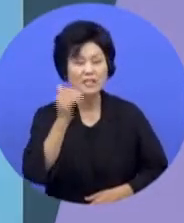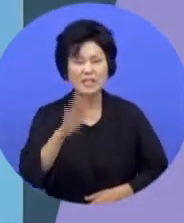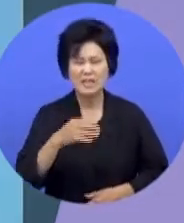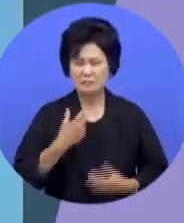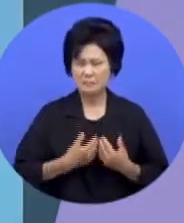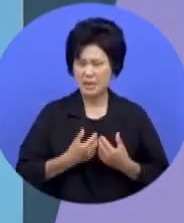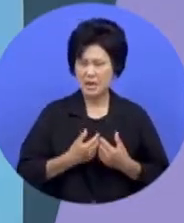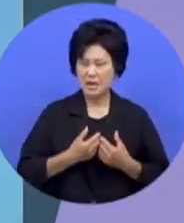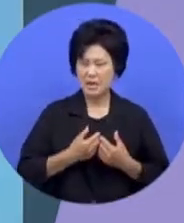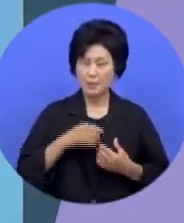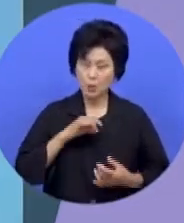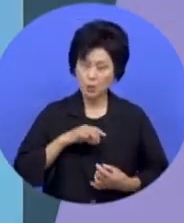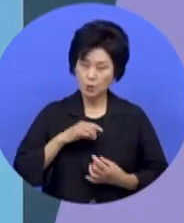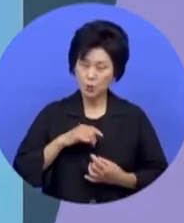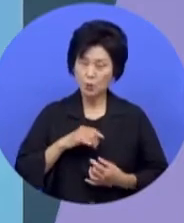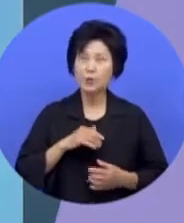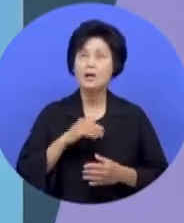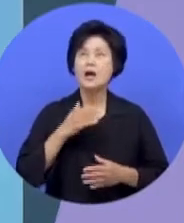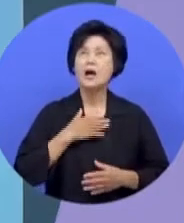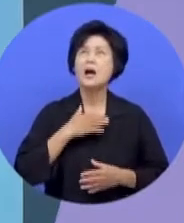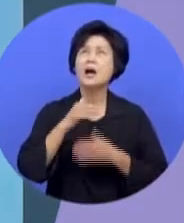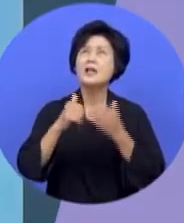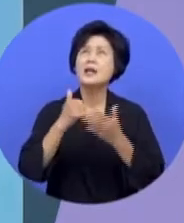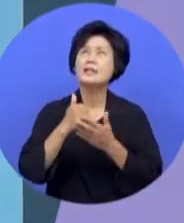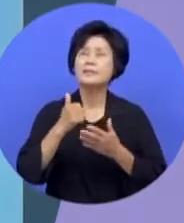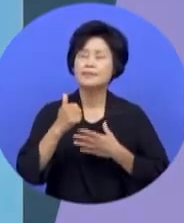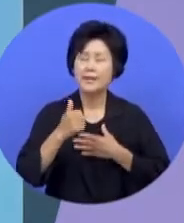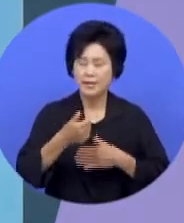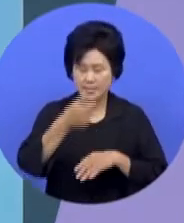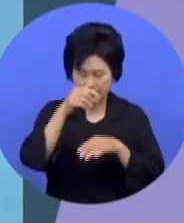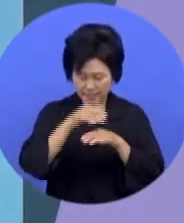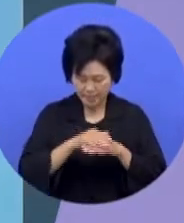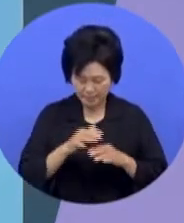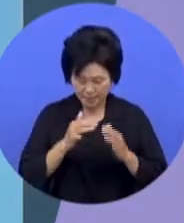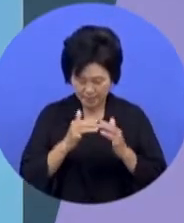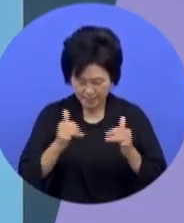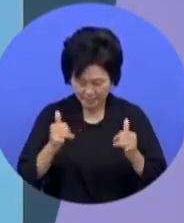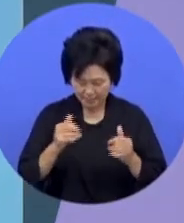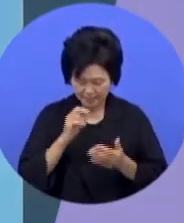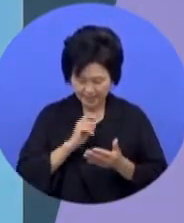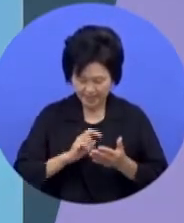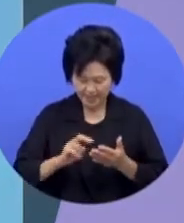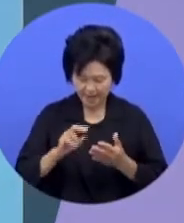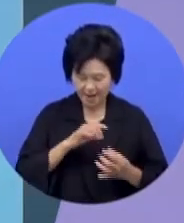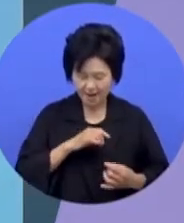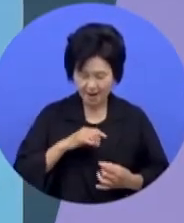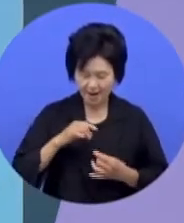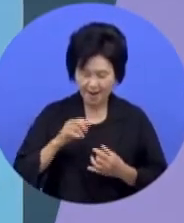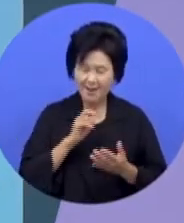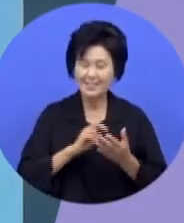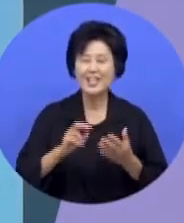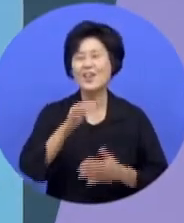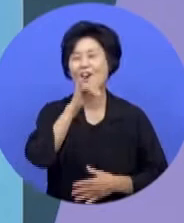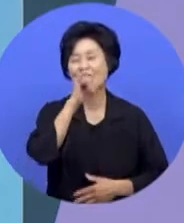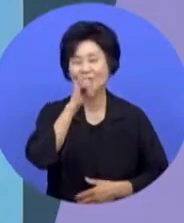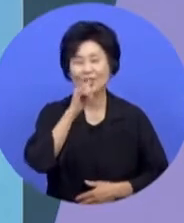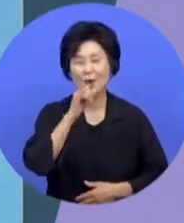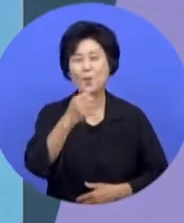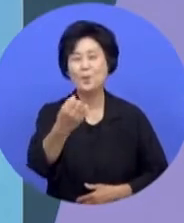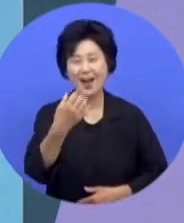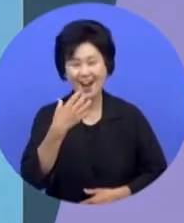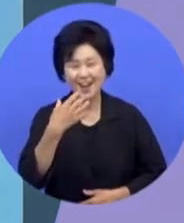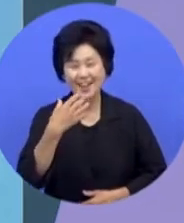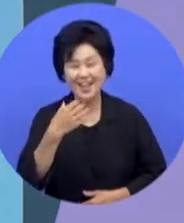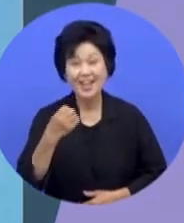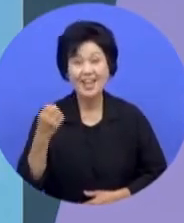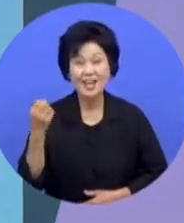그러더라고요. 너무 감사했어요. 물론 그 친구를 위해서 기도도 했지만 이후에 이제 저희 교회에서 또 OFBC라고